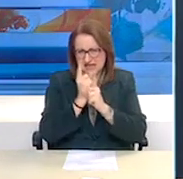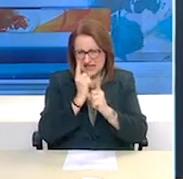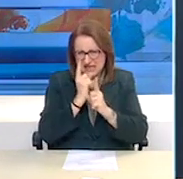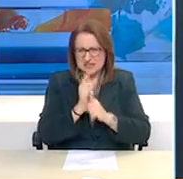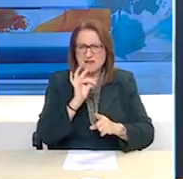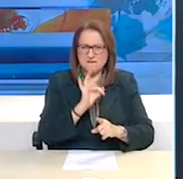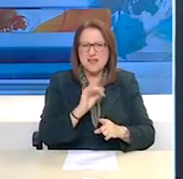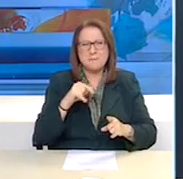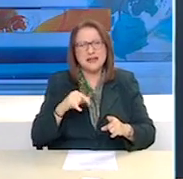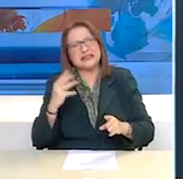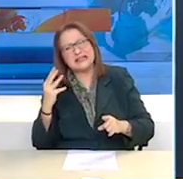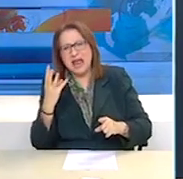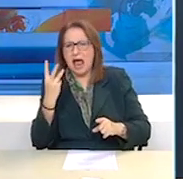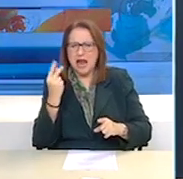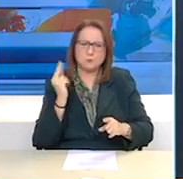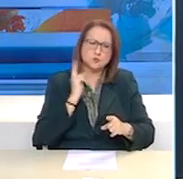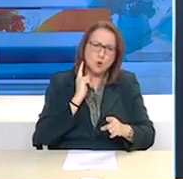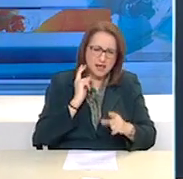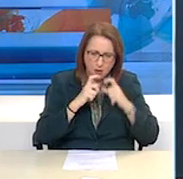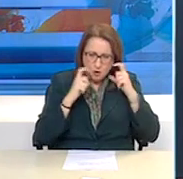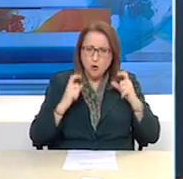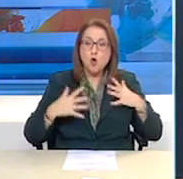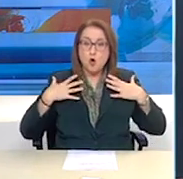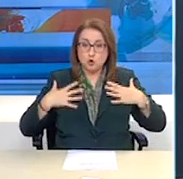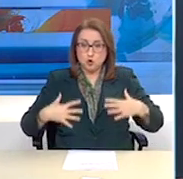3, 125.000 στολές Tyvek,